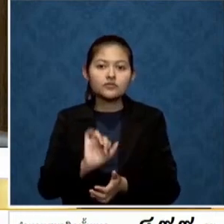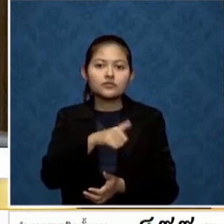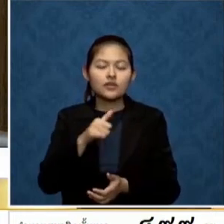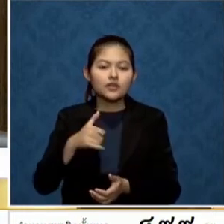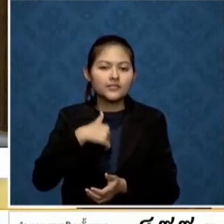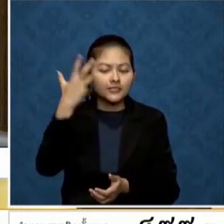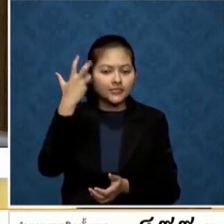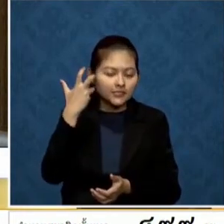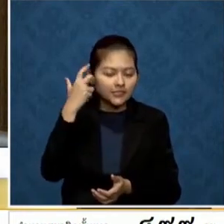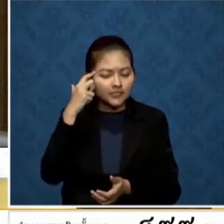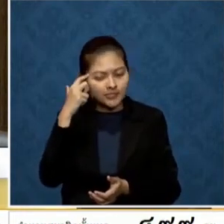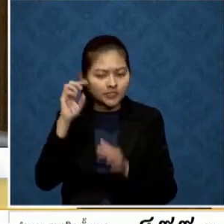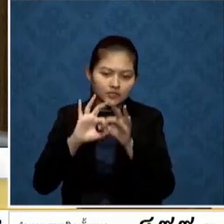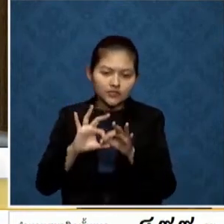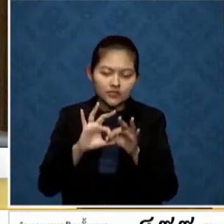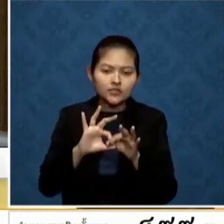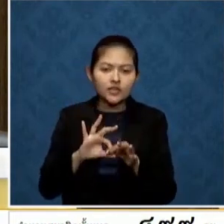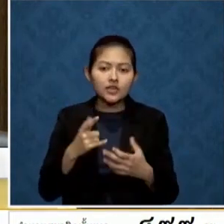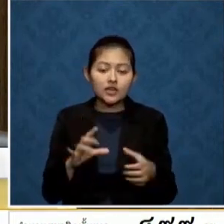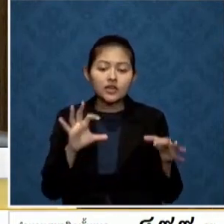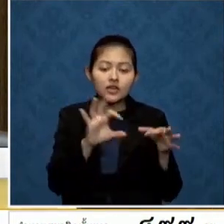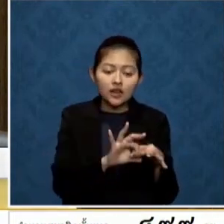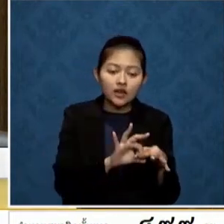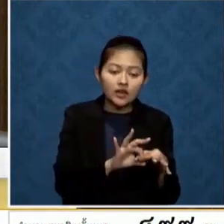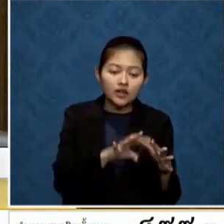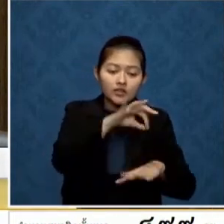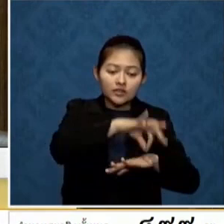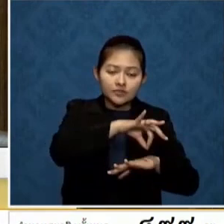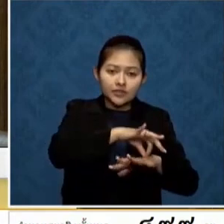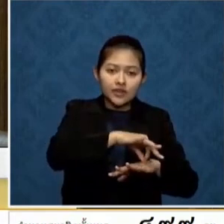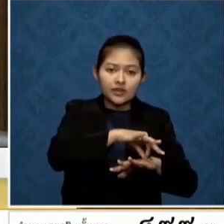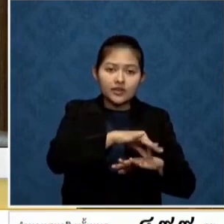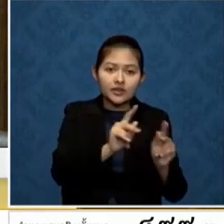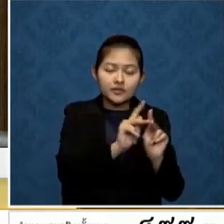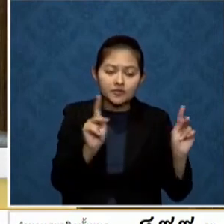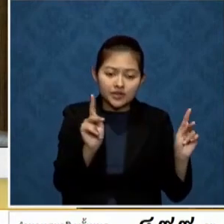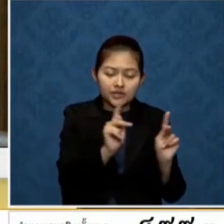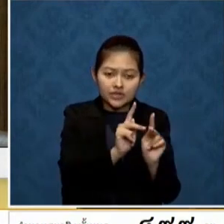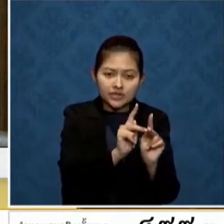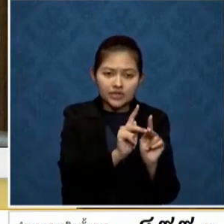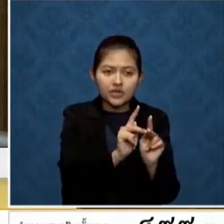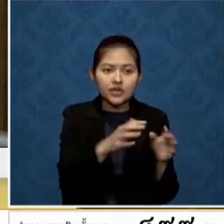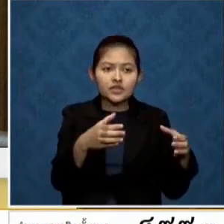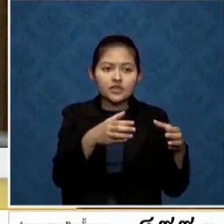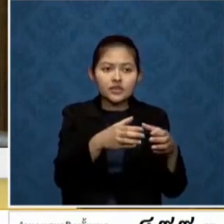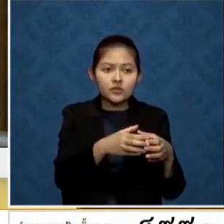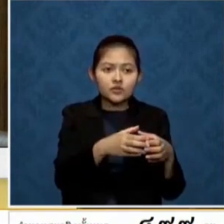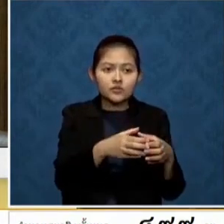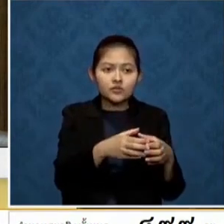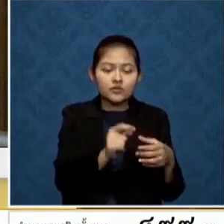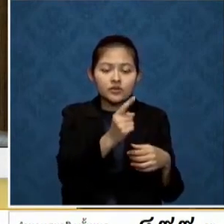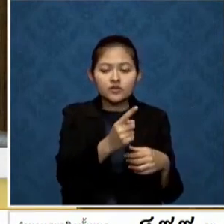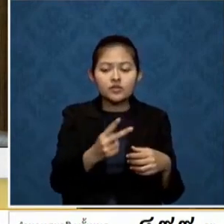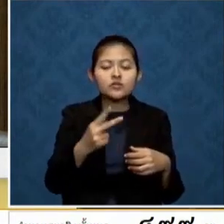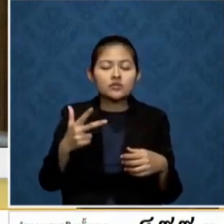ข้อกังวลครับหรือตั้งคำถามว่าการที่ผมไปล็อคให้ตำแหน่งของประธานคณะกรรมาธิการเอ่อเป็นเฉพาะสสของ 3คณะเป็น